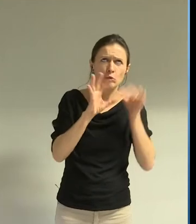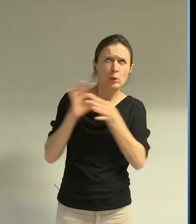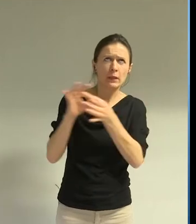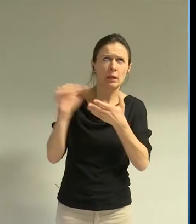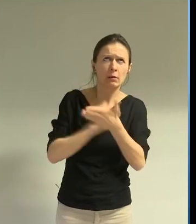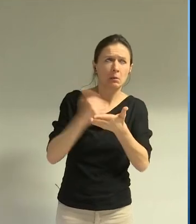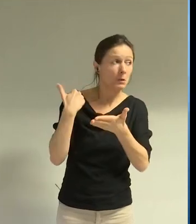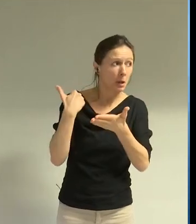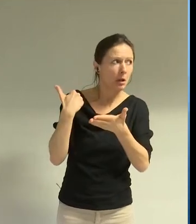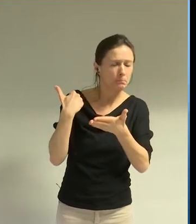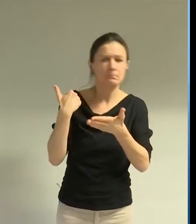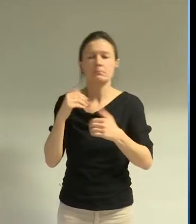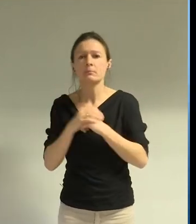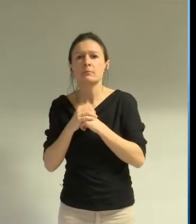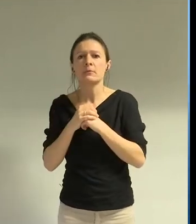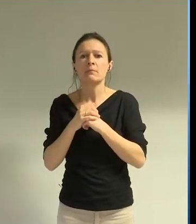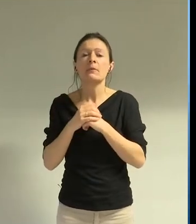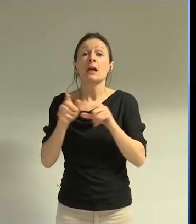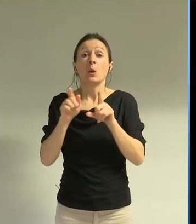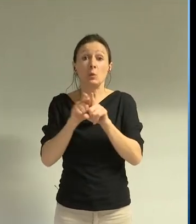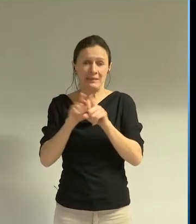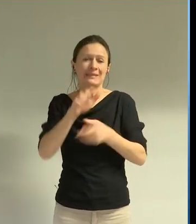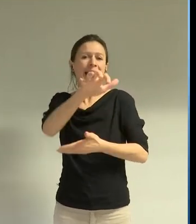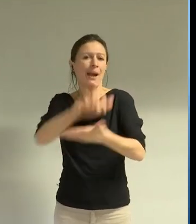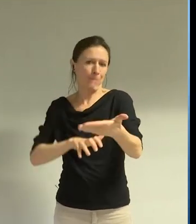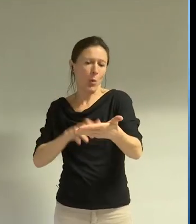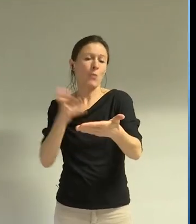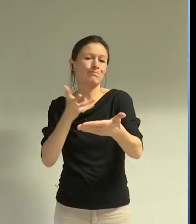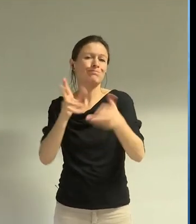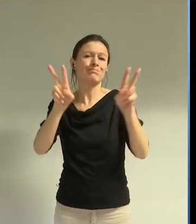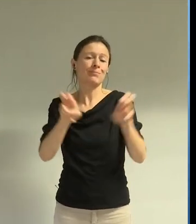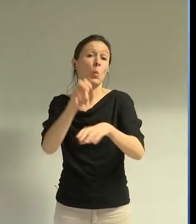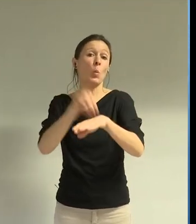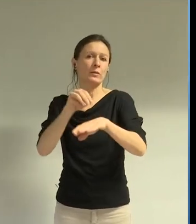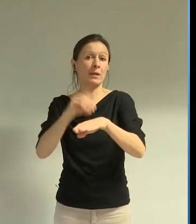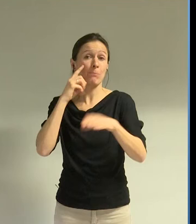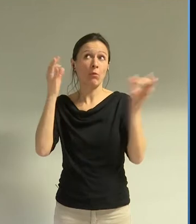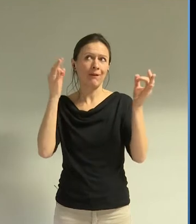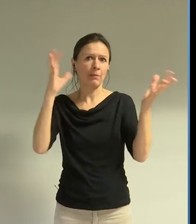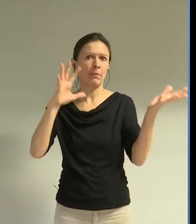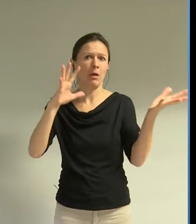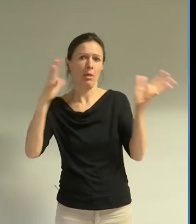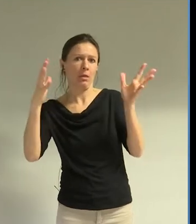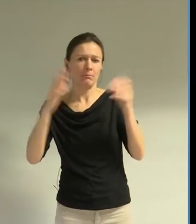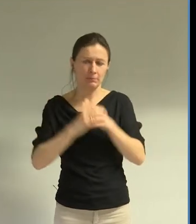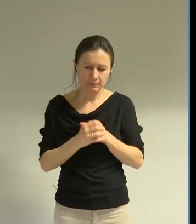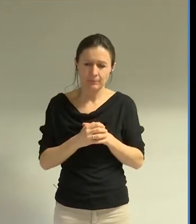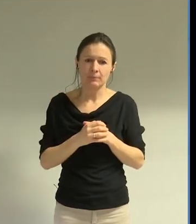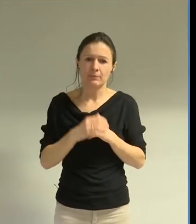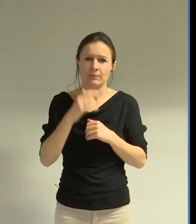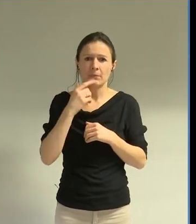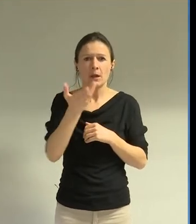et les rapports du haut conseil pour le climat donc rapidement nous expliquerons quelques pour nos auditeurs et auditrices